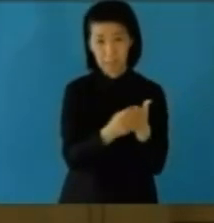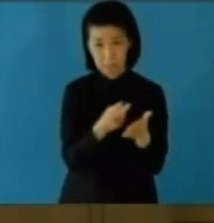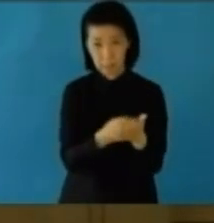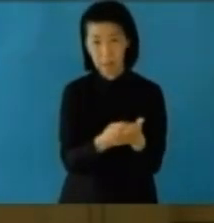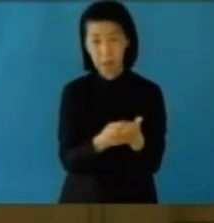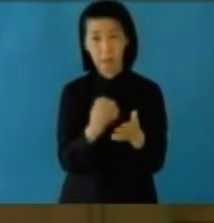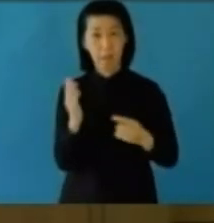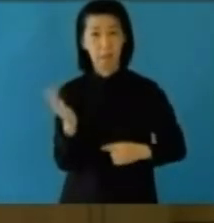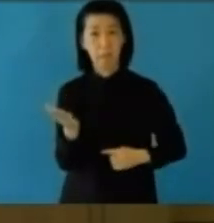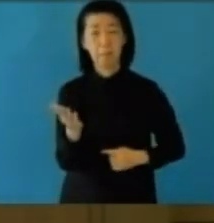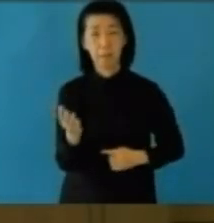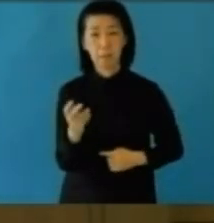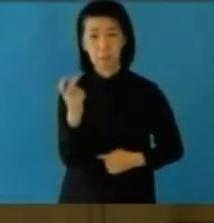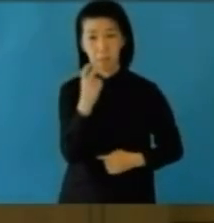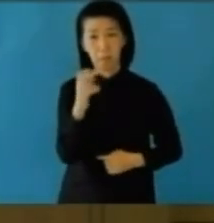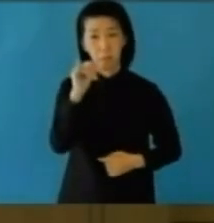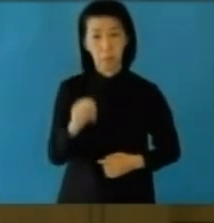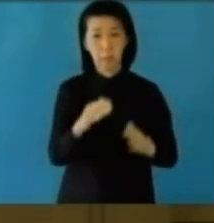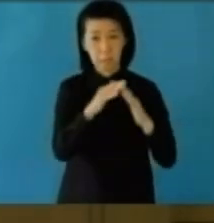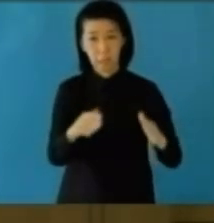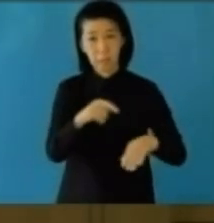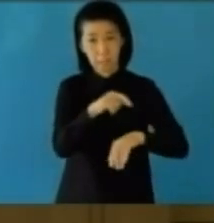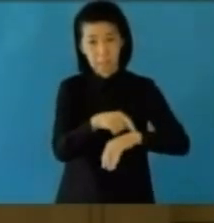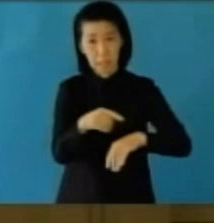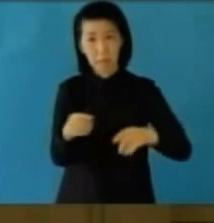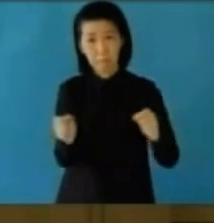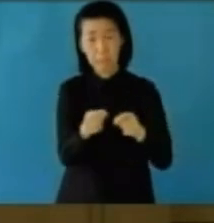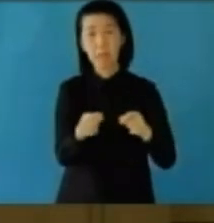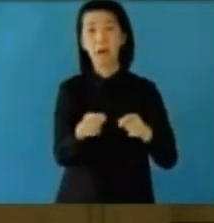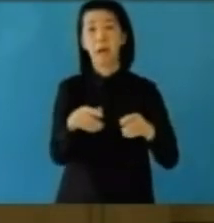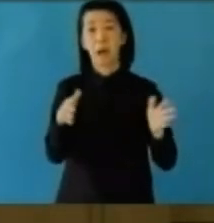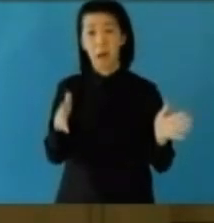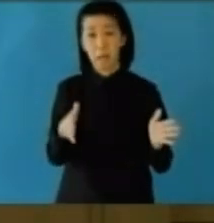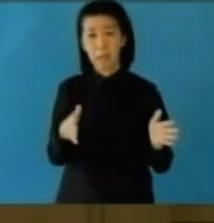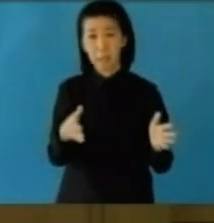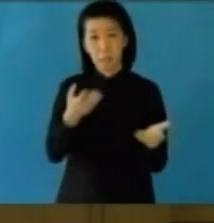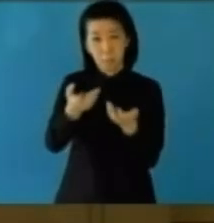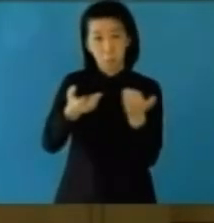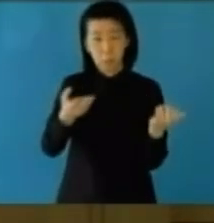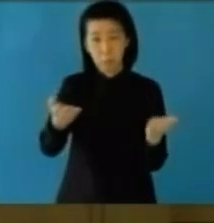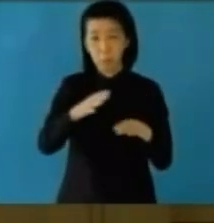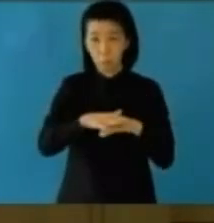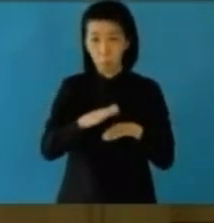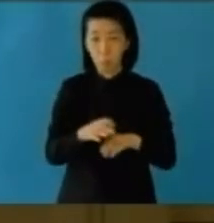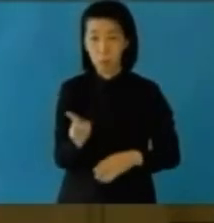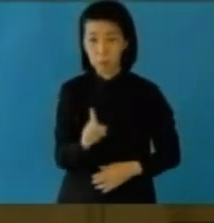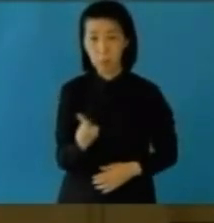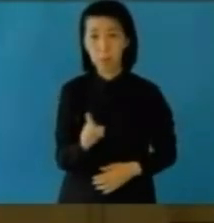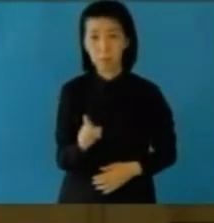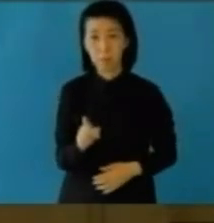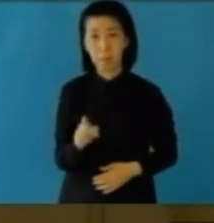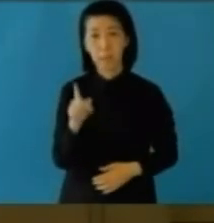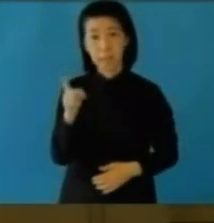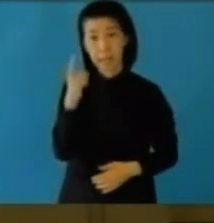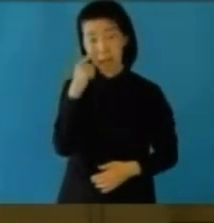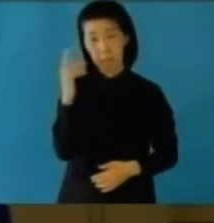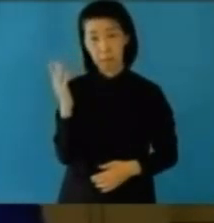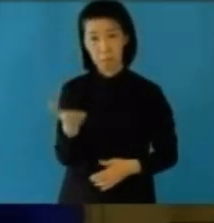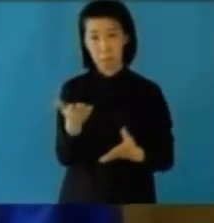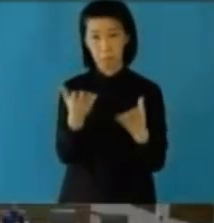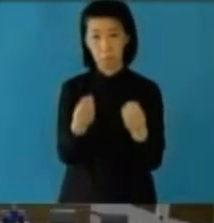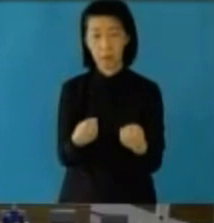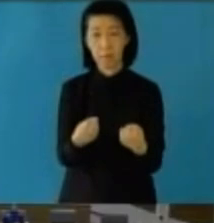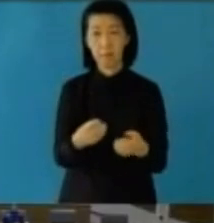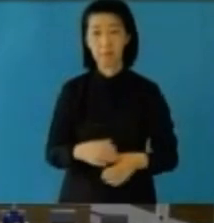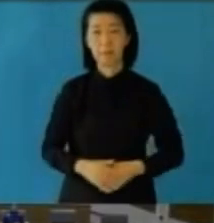います。検討委員会で時間も限られている中、ゾーニングですね。どのように進めていかれるのか、スケジュールについてお答えください。以上、1回目の質問といたします。